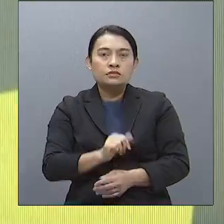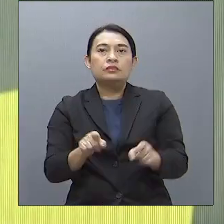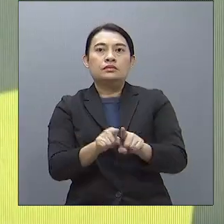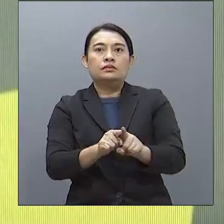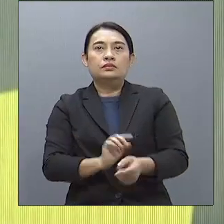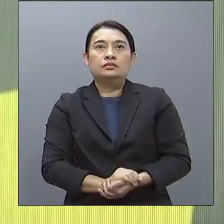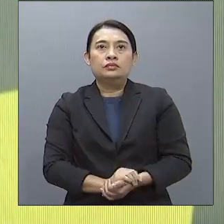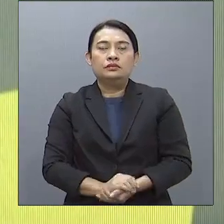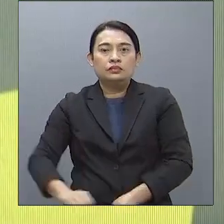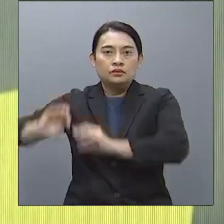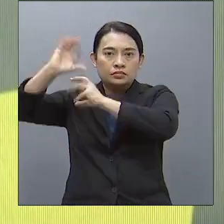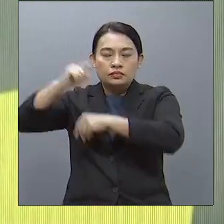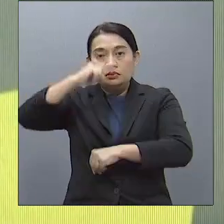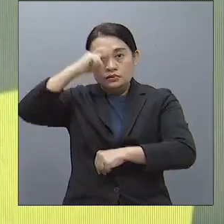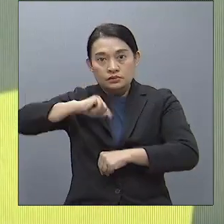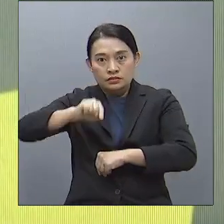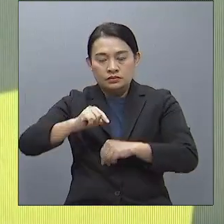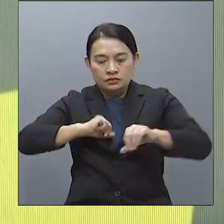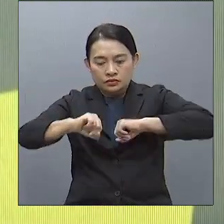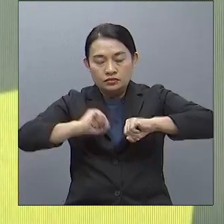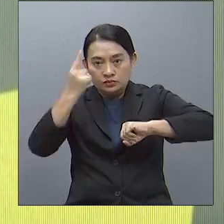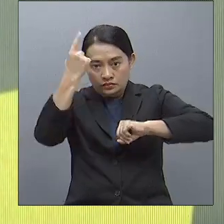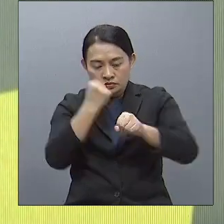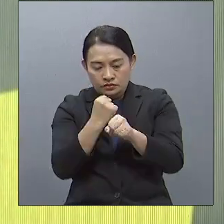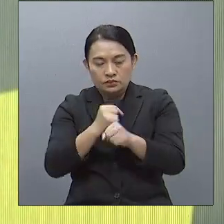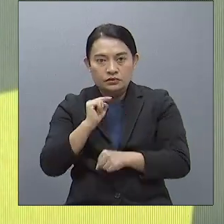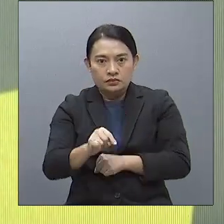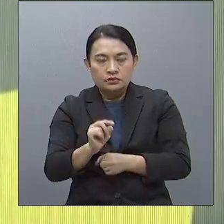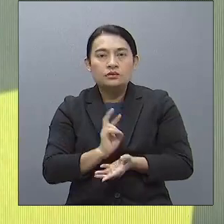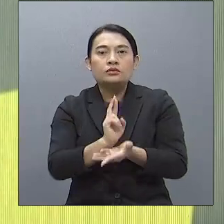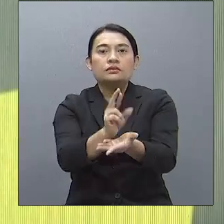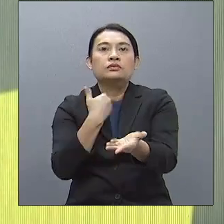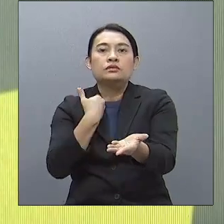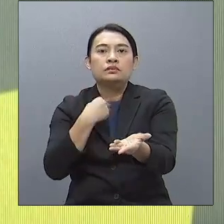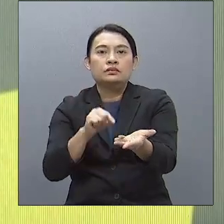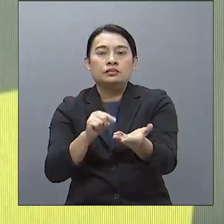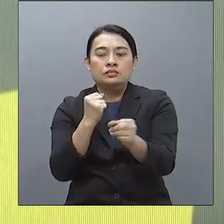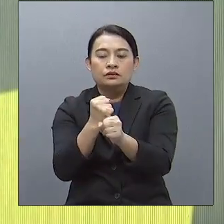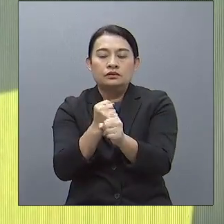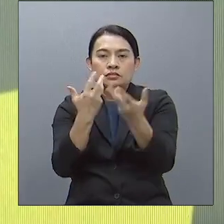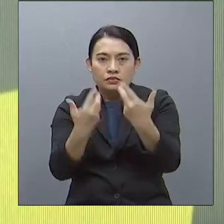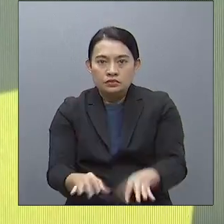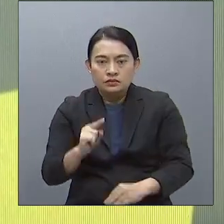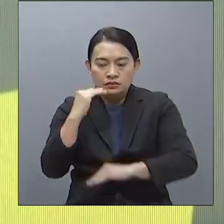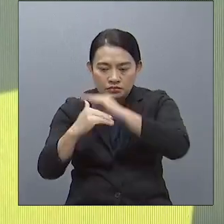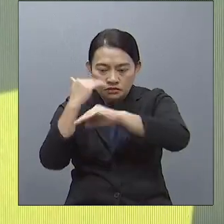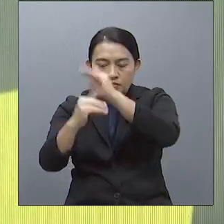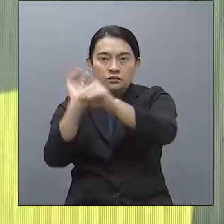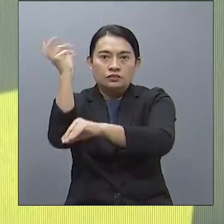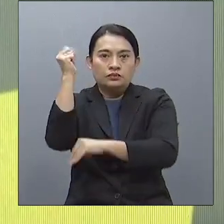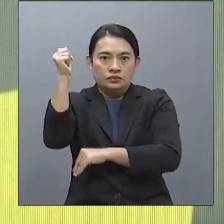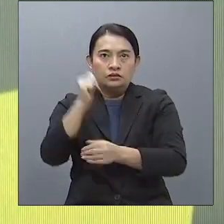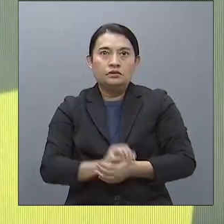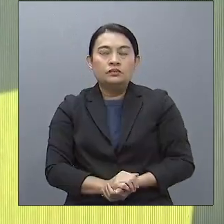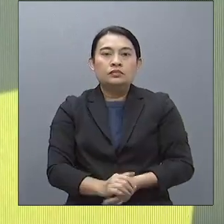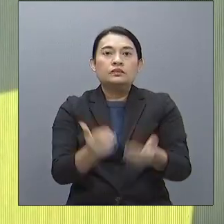ไทยหรือว่าภาพยนตร์ไทยที่เกิดขึ้นจากคนรุ่นใหม่เนี่ยมันกลายเป็นได้รับรางวัลแล้วก็ไปสู่สายตาสากลได้เยอะมากเราจะเห็นว่าตอนนี้เนี่ยเทศ